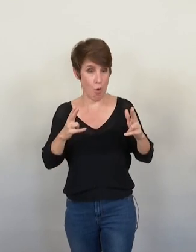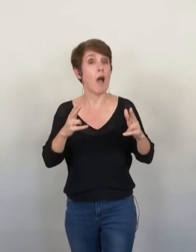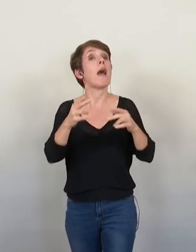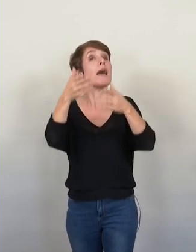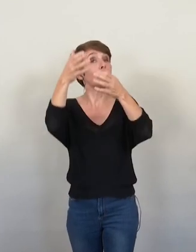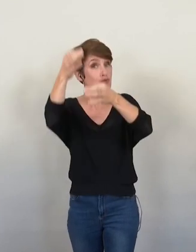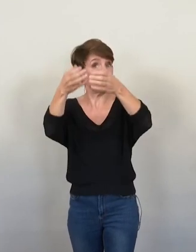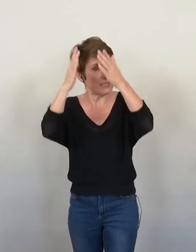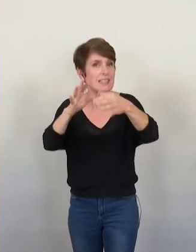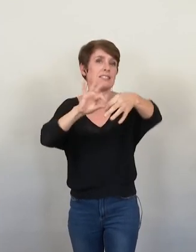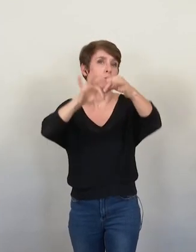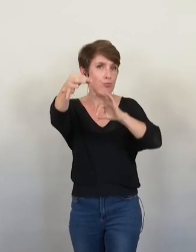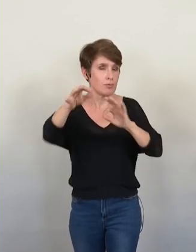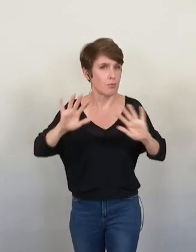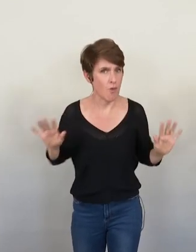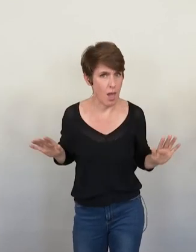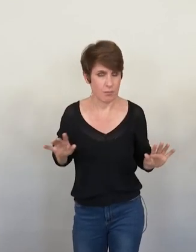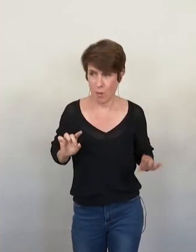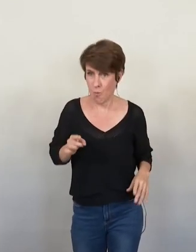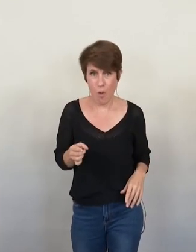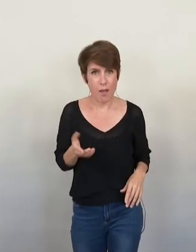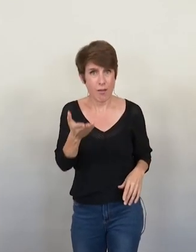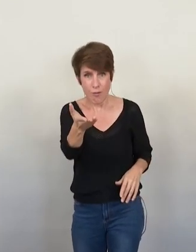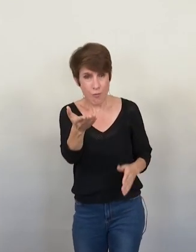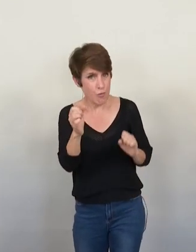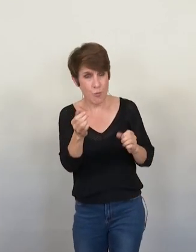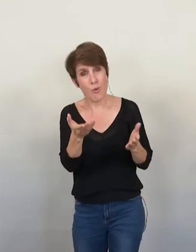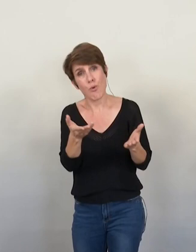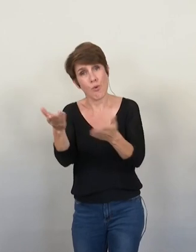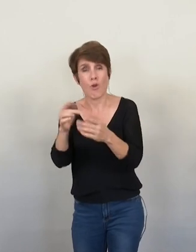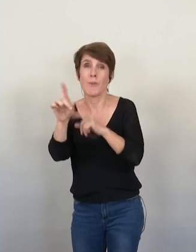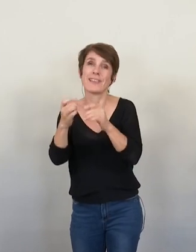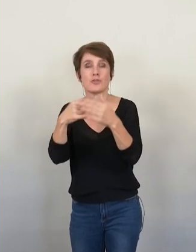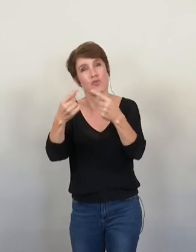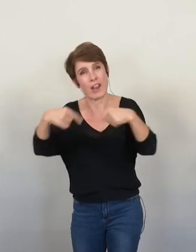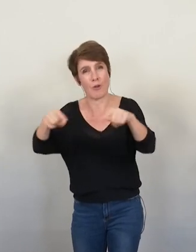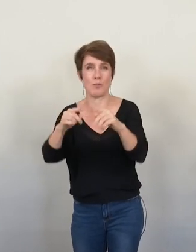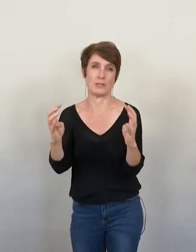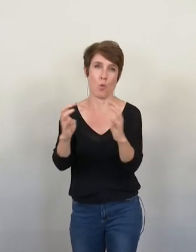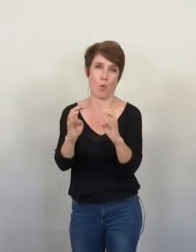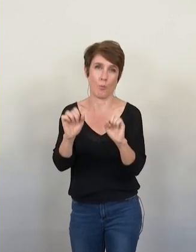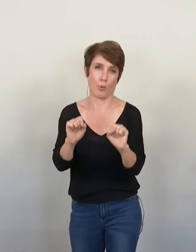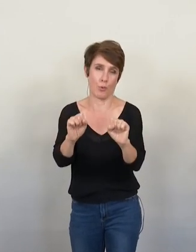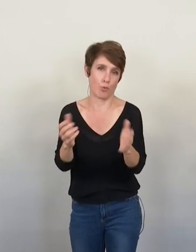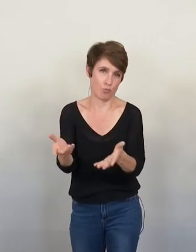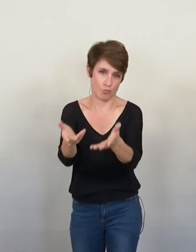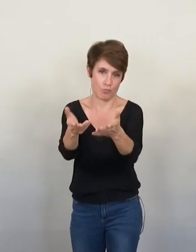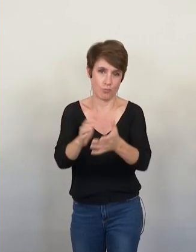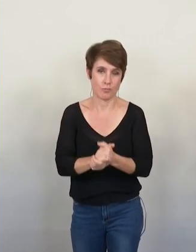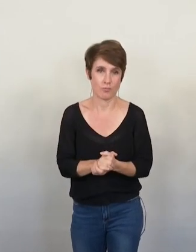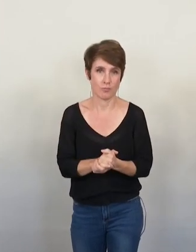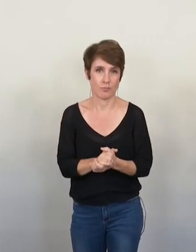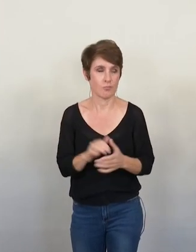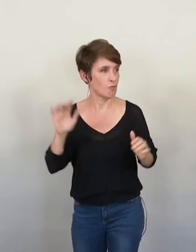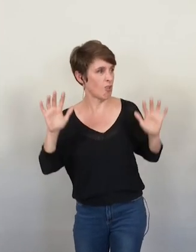voilà il n'y a rien de plus à dire après vous pouvez poser vos questions en commission si vraiment il y a des sujets qui vous attach bien